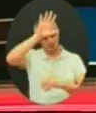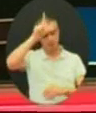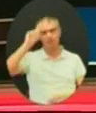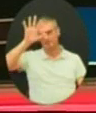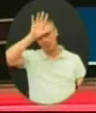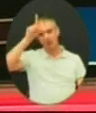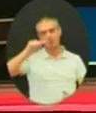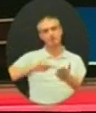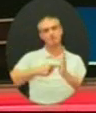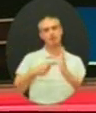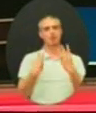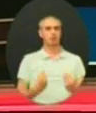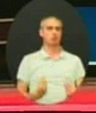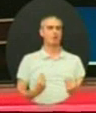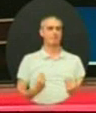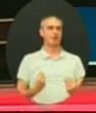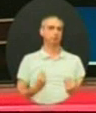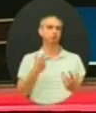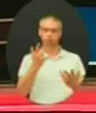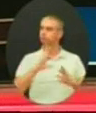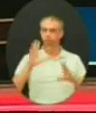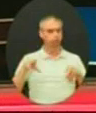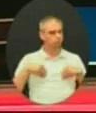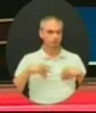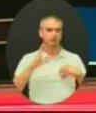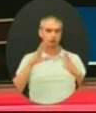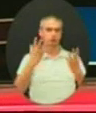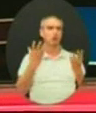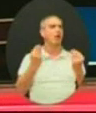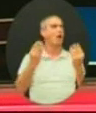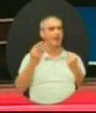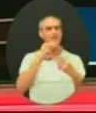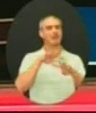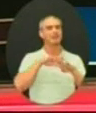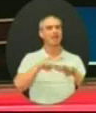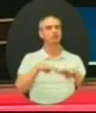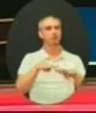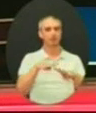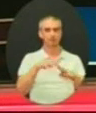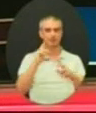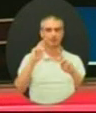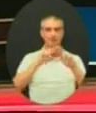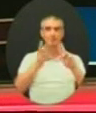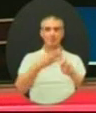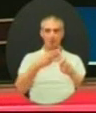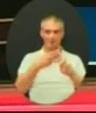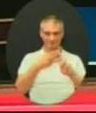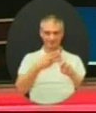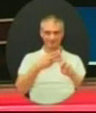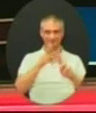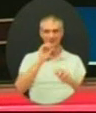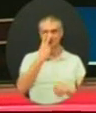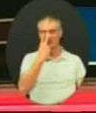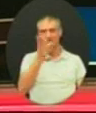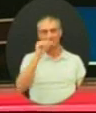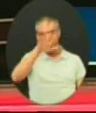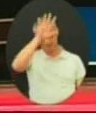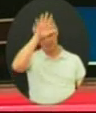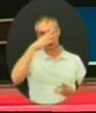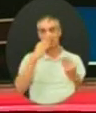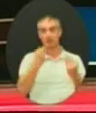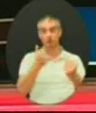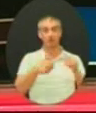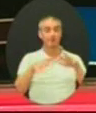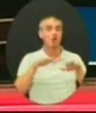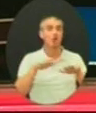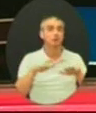זה טרגט טוב, זה טוב, זה מקובל, יש מספיק תשתית בדעת הקהל העולמית להסתכל על איראן בחשד גדול, וראש